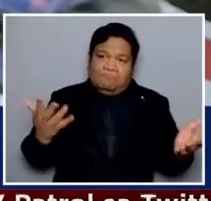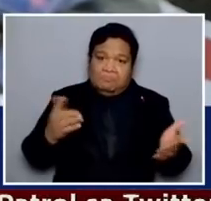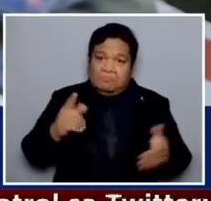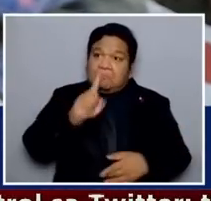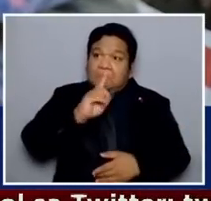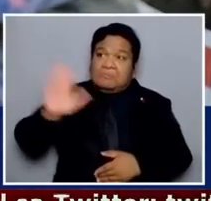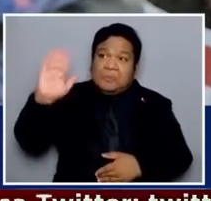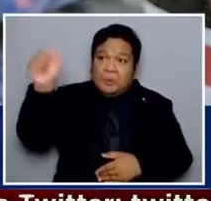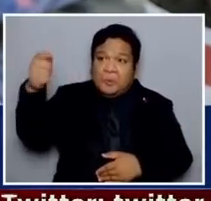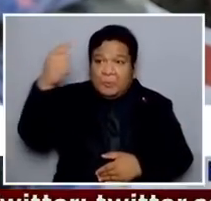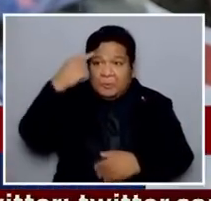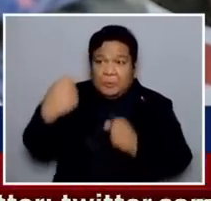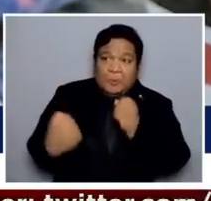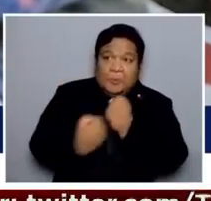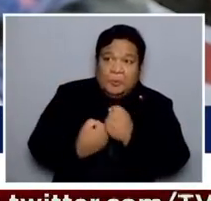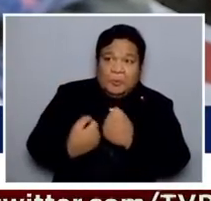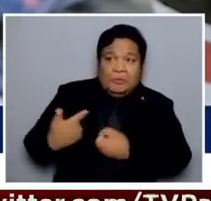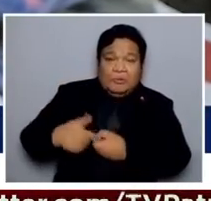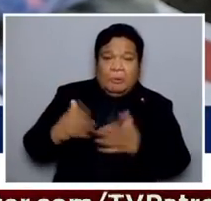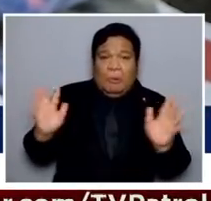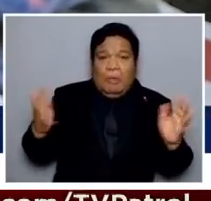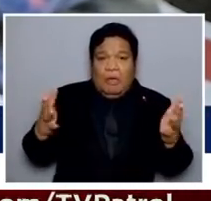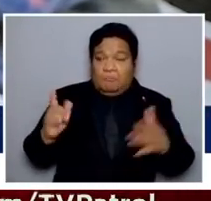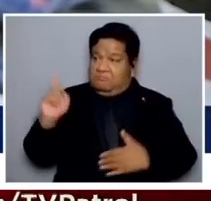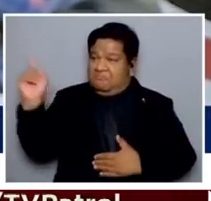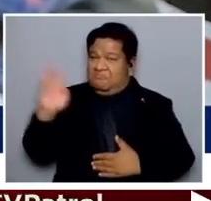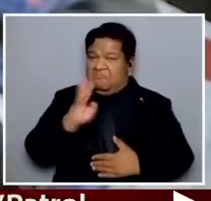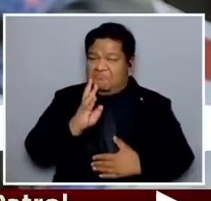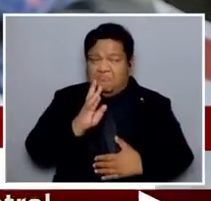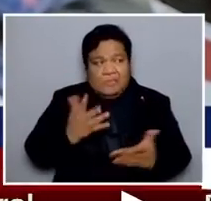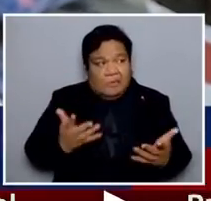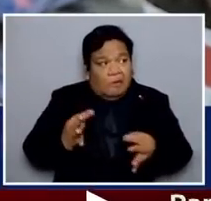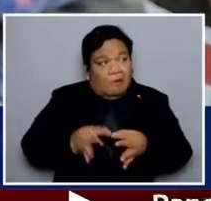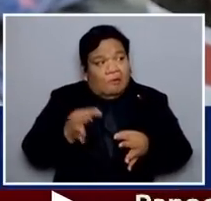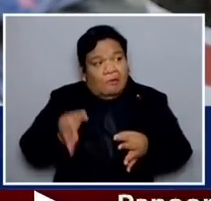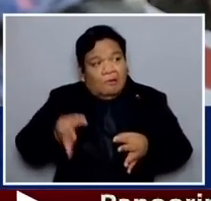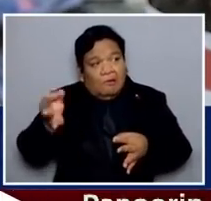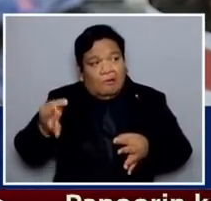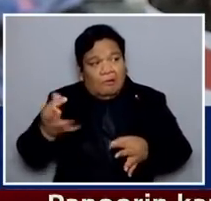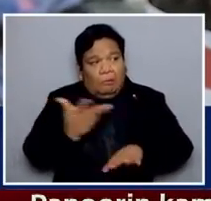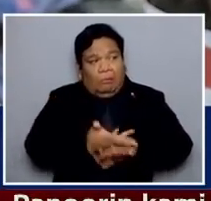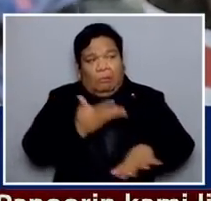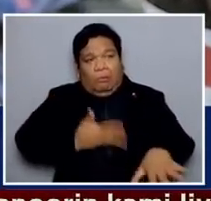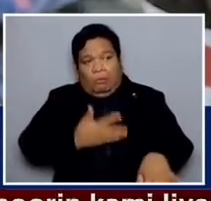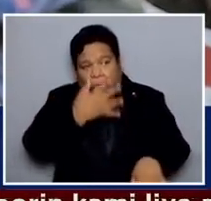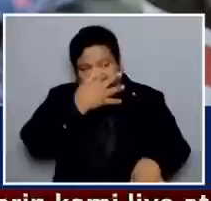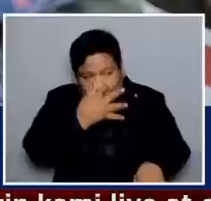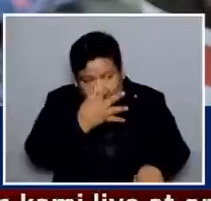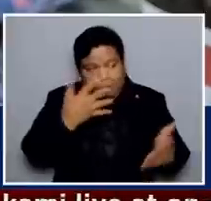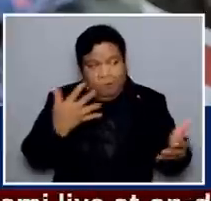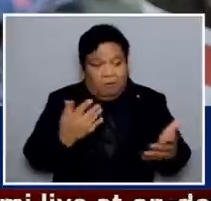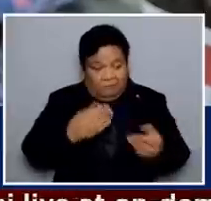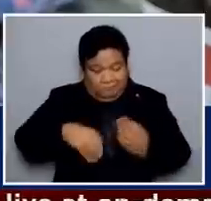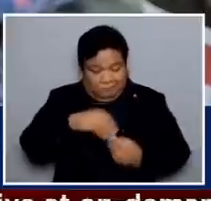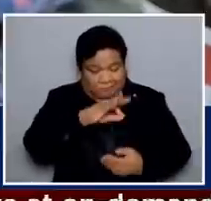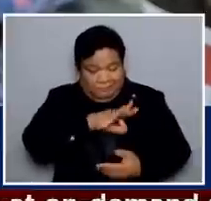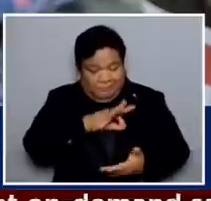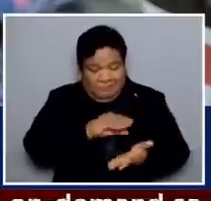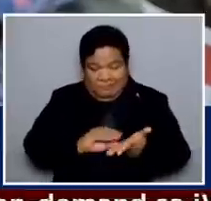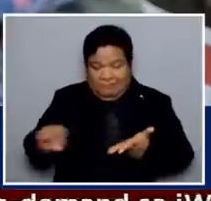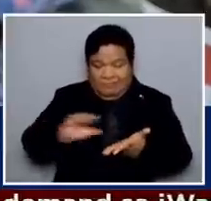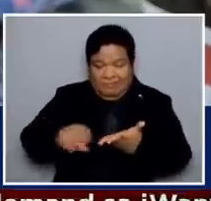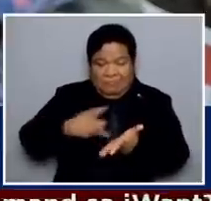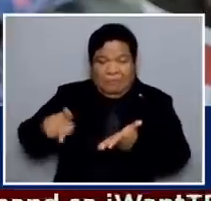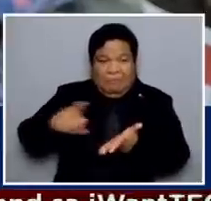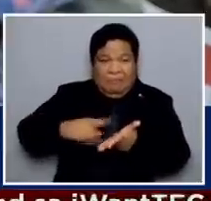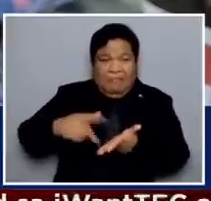Sa katagalan, hindi na namin nasaan kasi parang wala, parang budol na nangyari. Yung kita nga namin ngayon, puro papanggas na lang. Siguro mag-uwi kami,